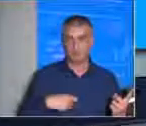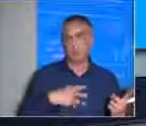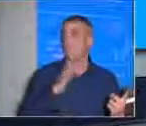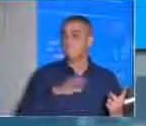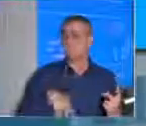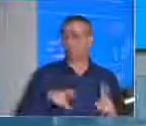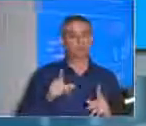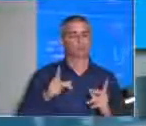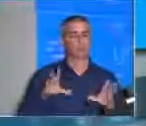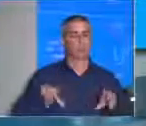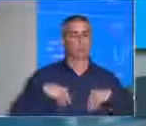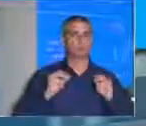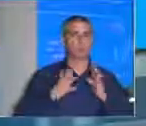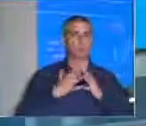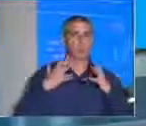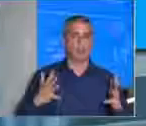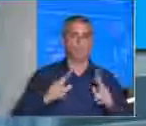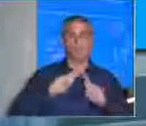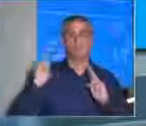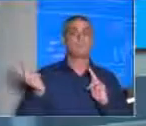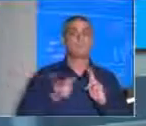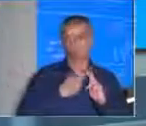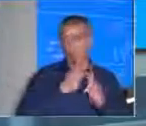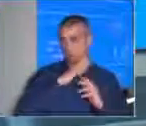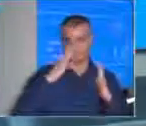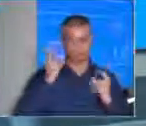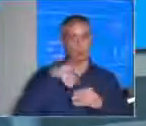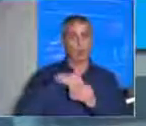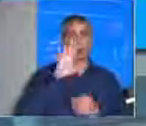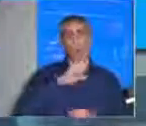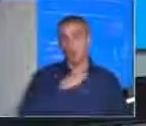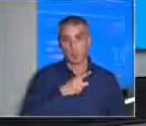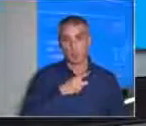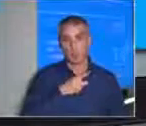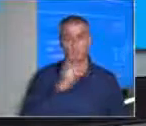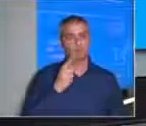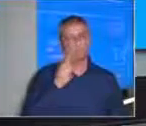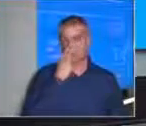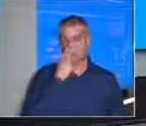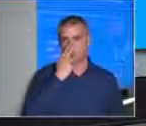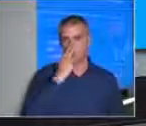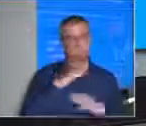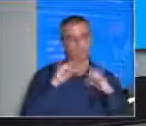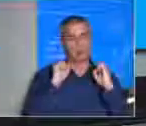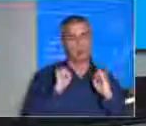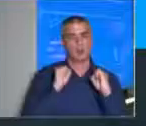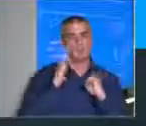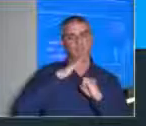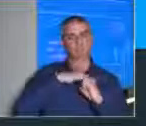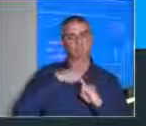וגם שיש קונסנזוס רחב בקהילה הבינלאומית לרבות באירופה לגביהם, והוא מנסה לבסס על